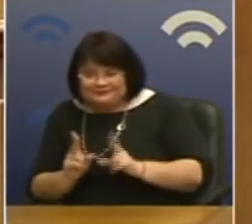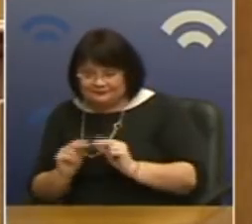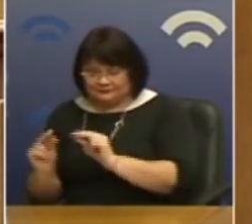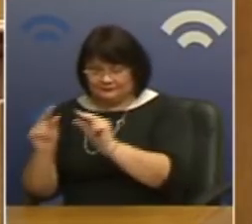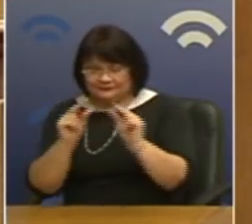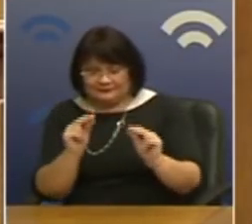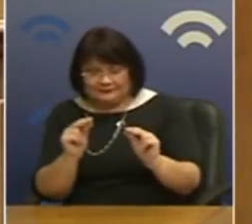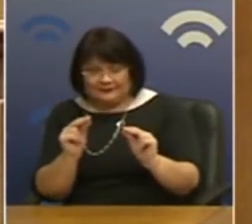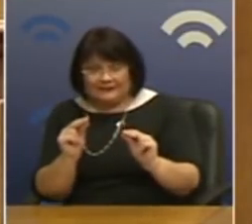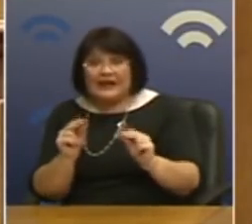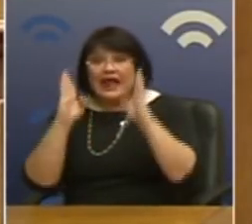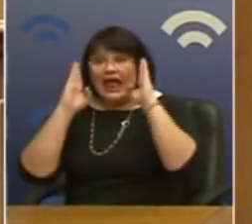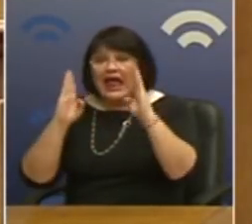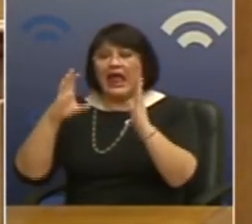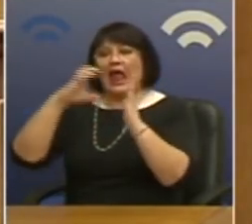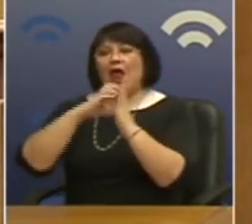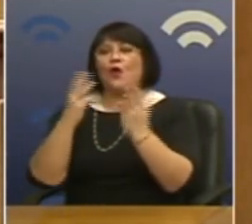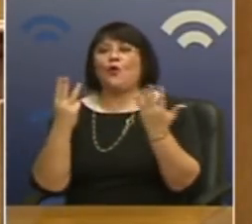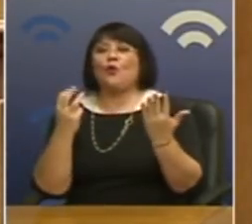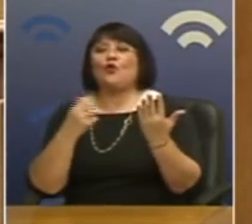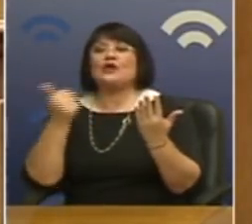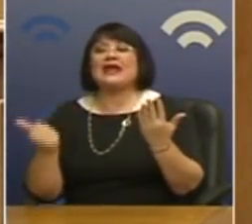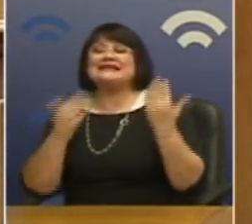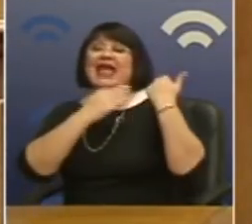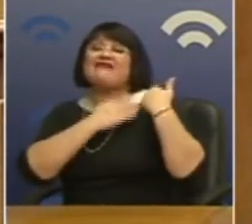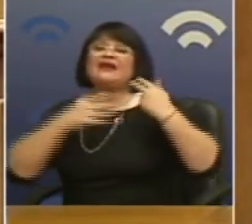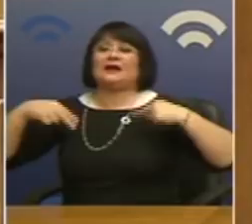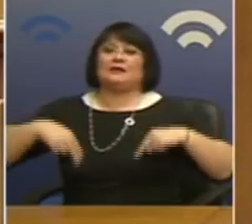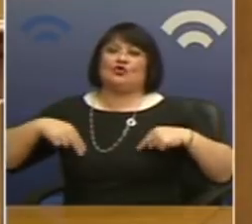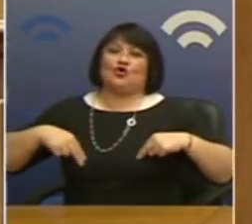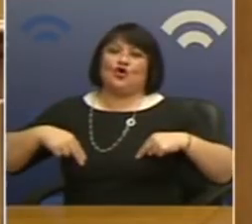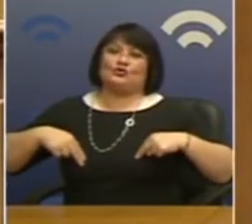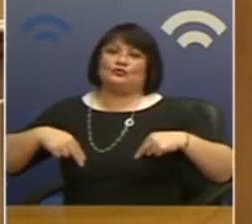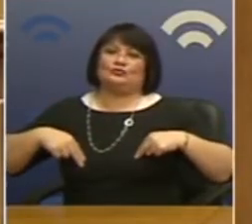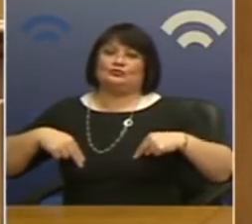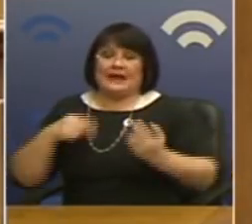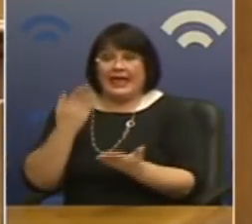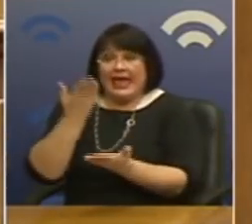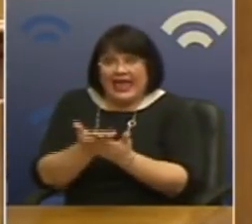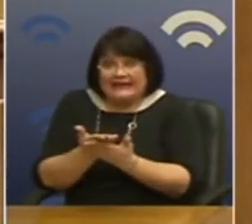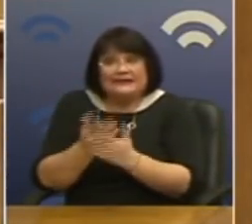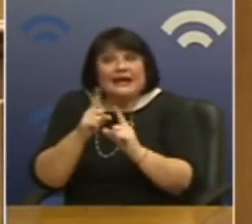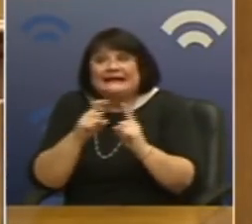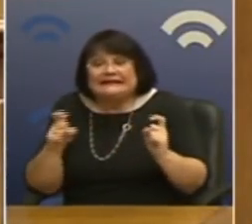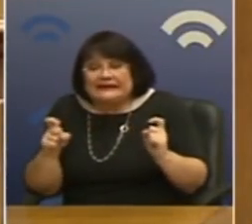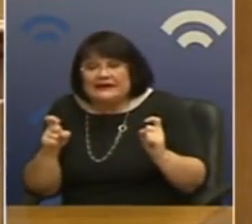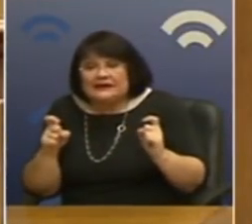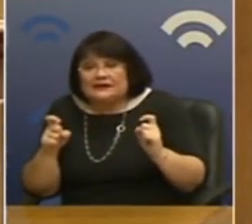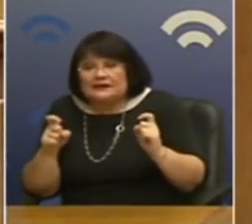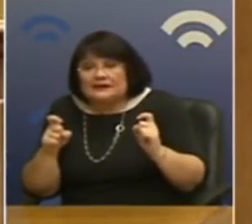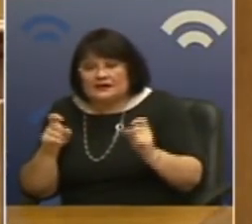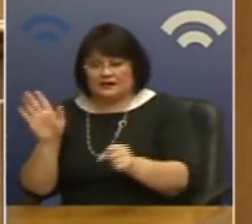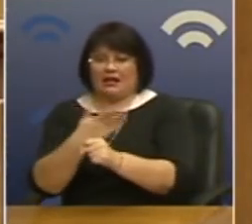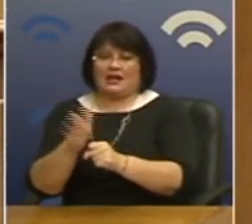αυτά στο άρθρο 86, περί ευθύνης υπουργών. Και ενώ το αίτημα ήταν η πλήρη κατάργησή